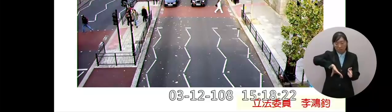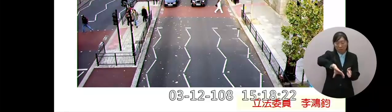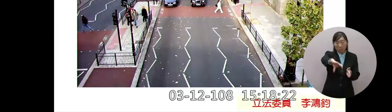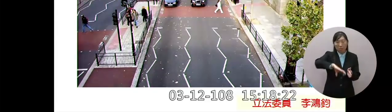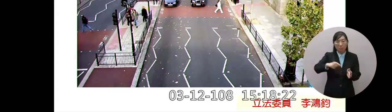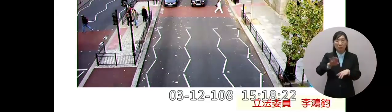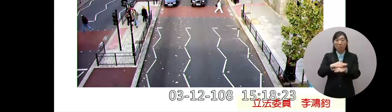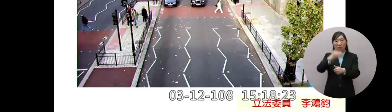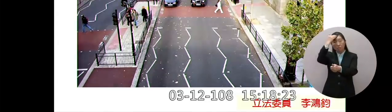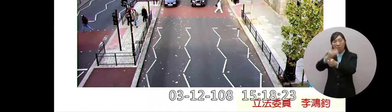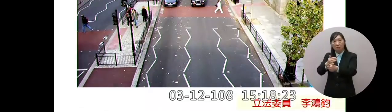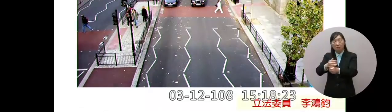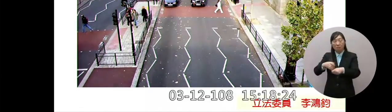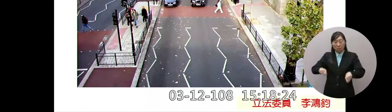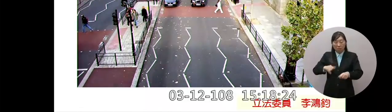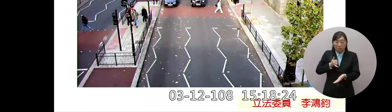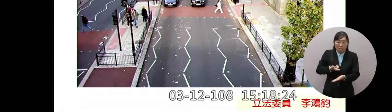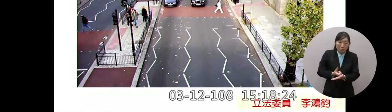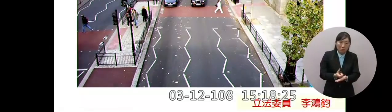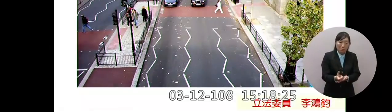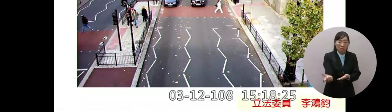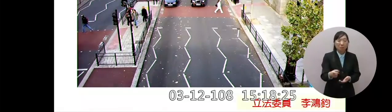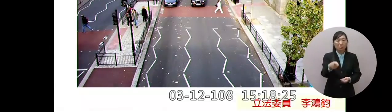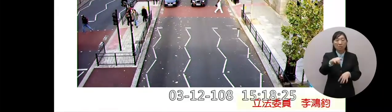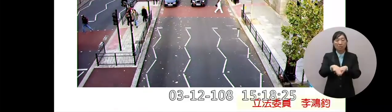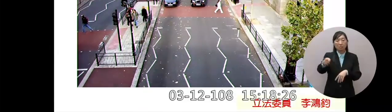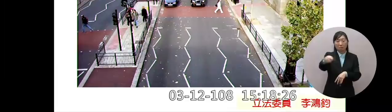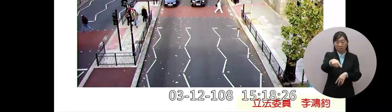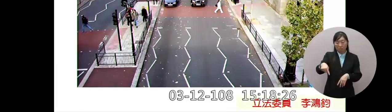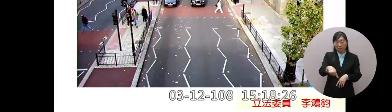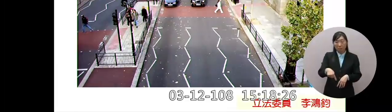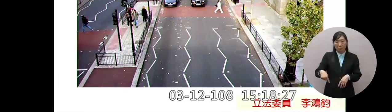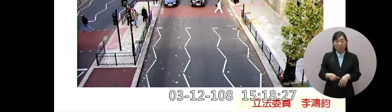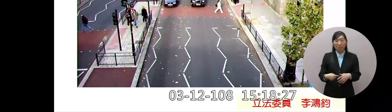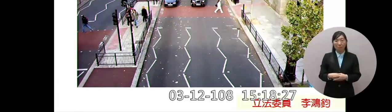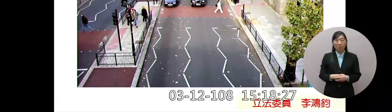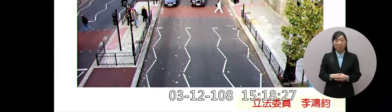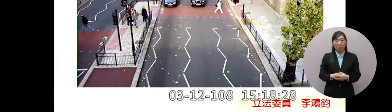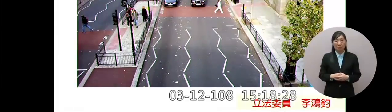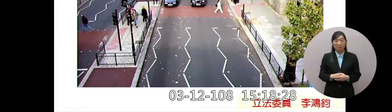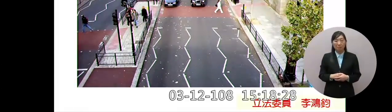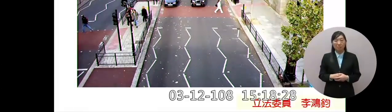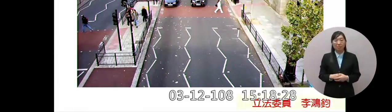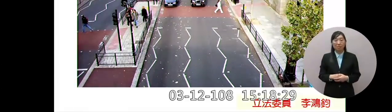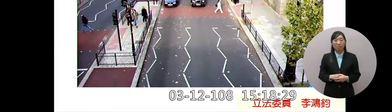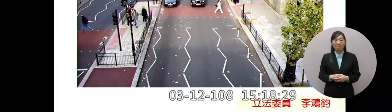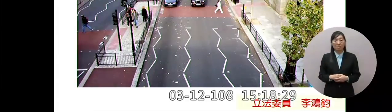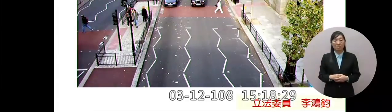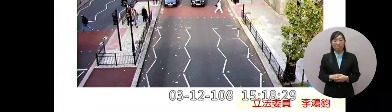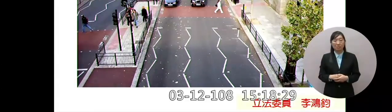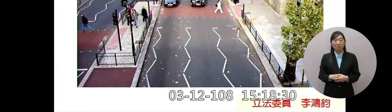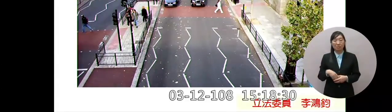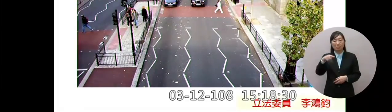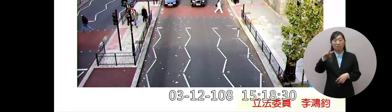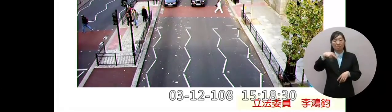问题啊嘛，哈。第二个，它有一个转折，哦，这是一个转折，哦啊，这是一